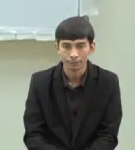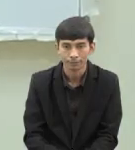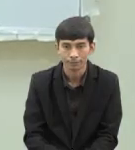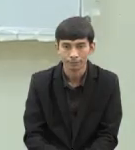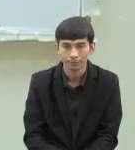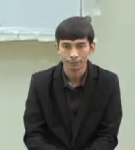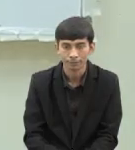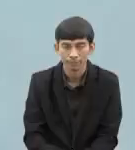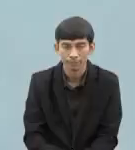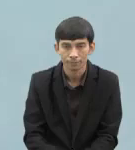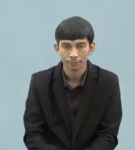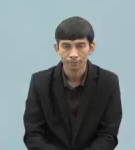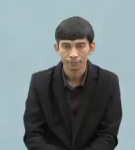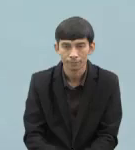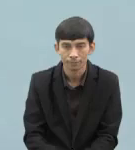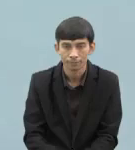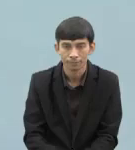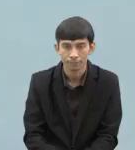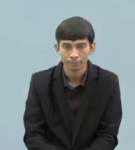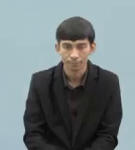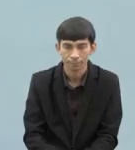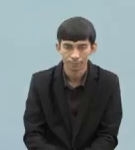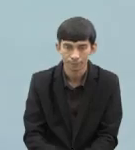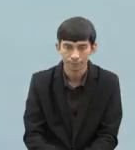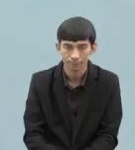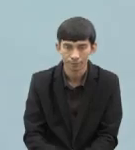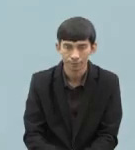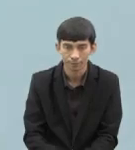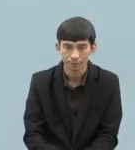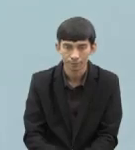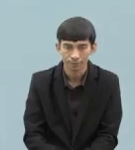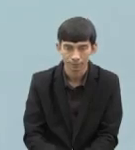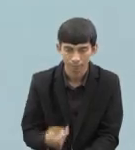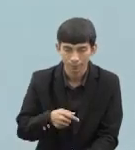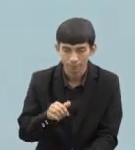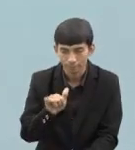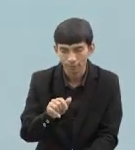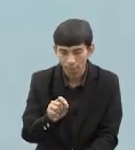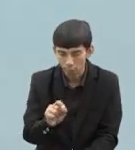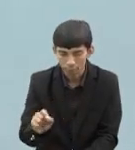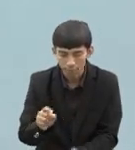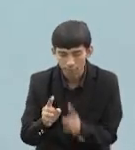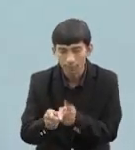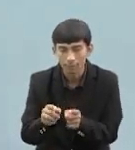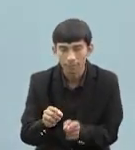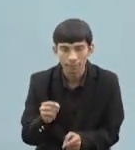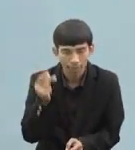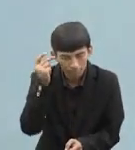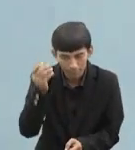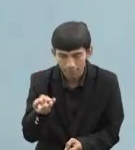Ta, nick của tân sẽ chim lao trong tất mấy con ta. Cậu nam tân nam ấy khá con, nick bông riêng.